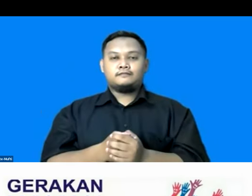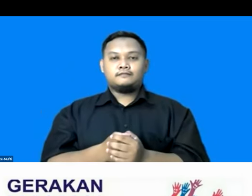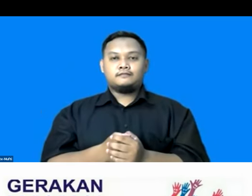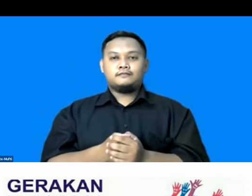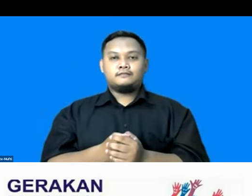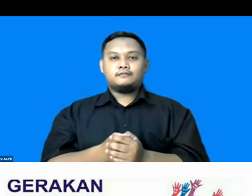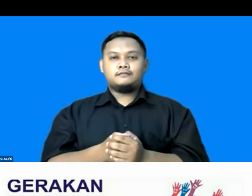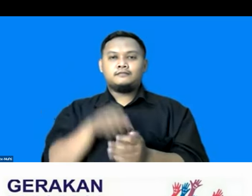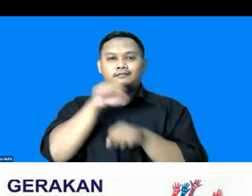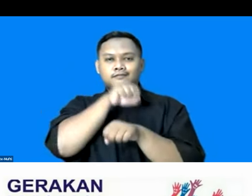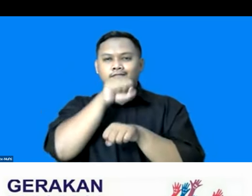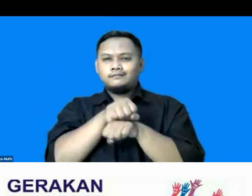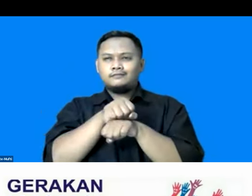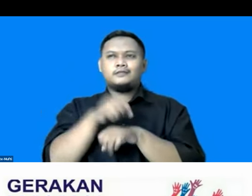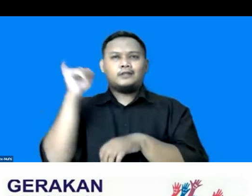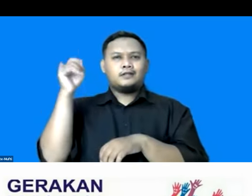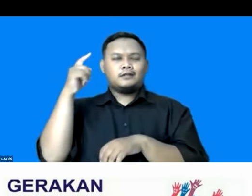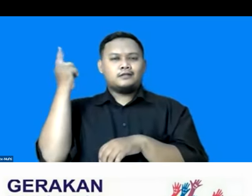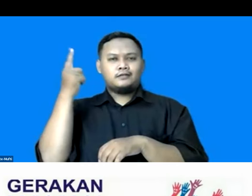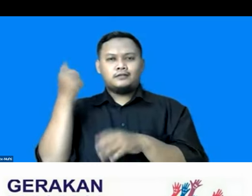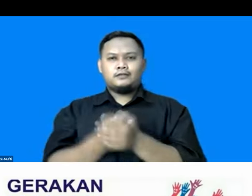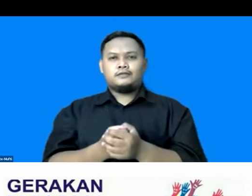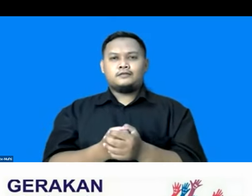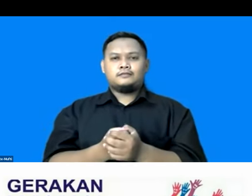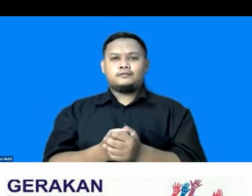Singapore International Foundation, dan UN Habitat.